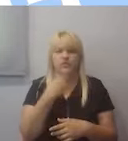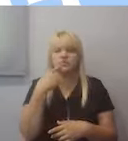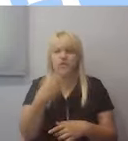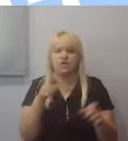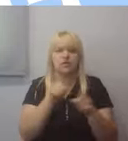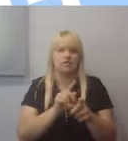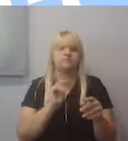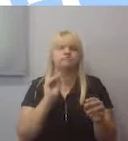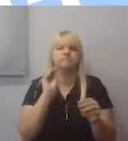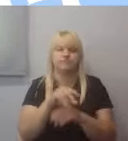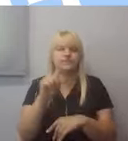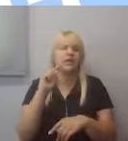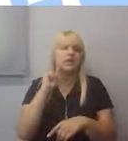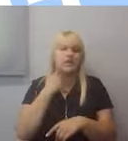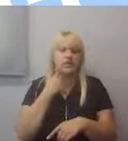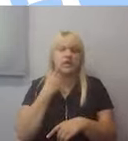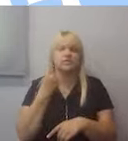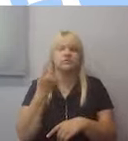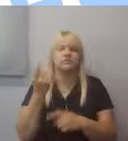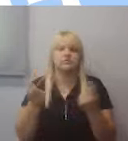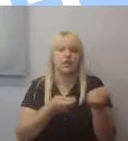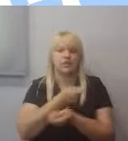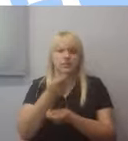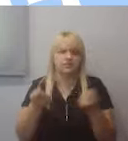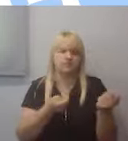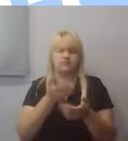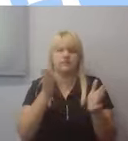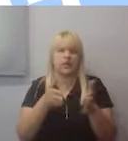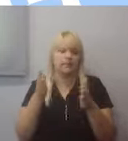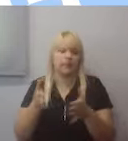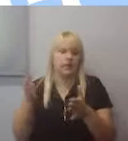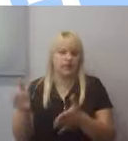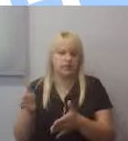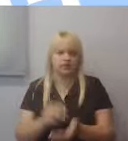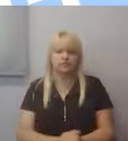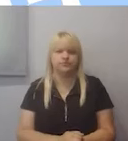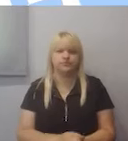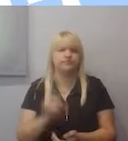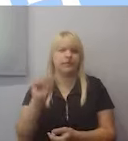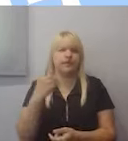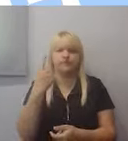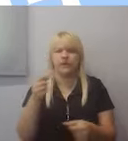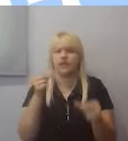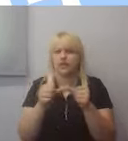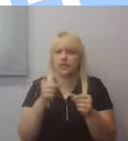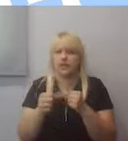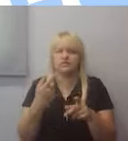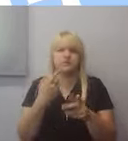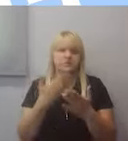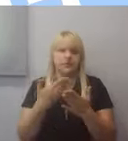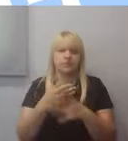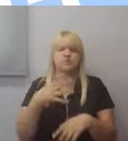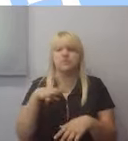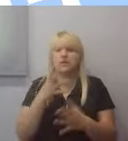rīgas kapitālsabiedrības slimnīcas ir viena nianse ja ja mēs paņemam kaut vai vienu sociālās